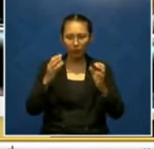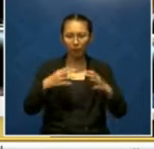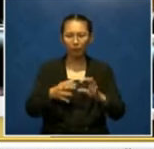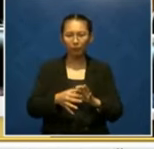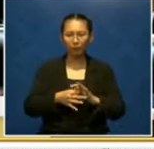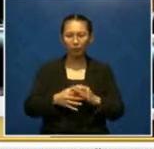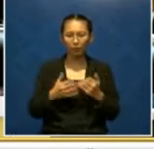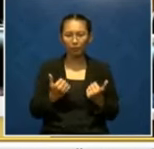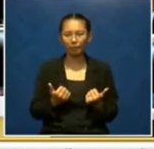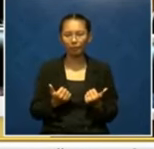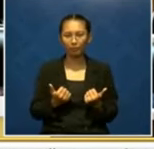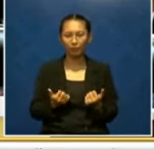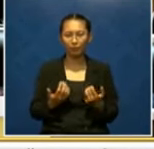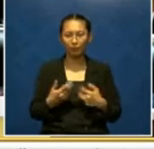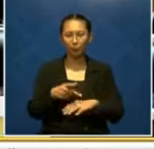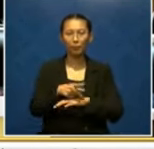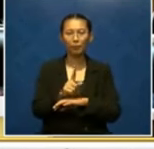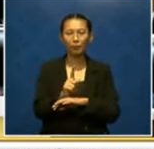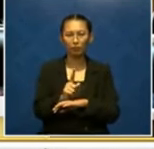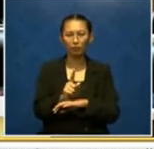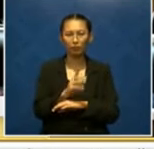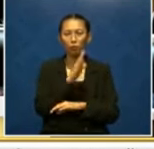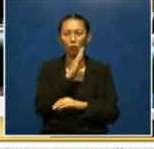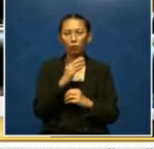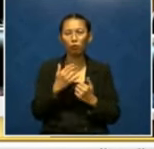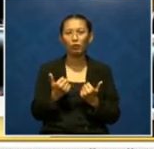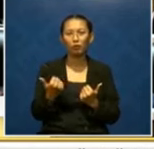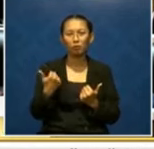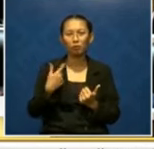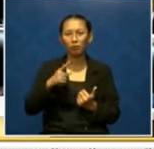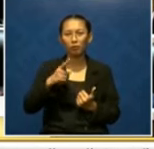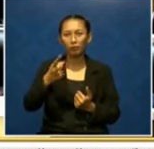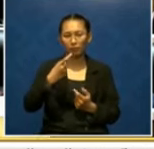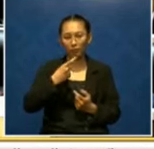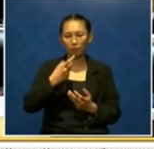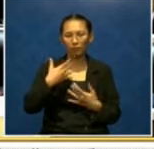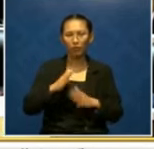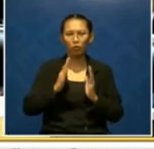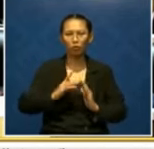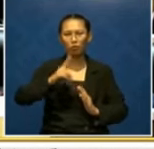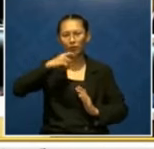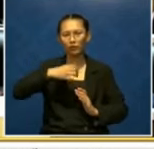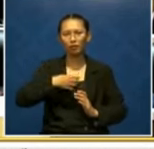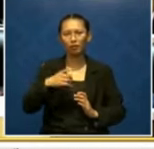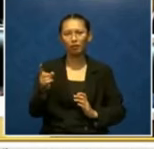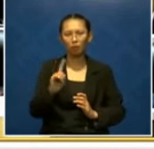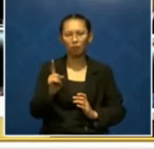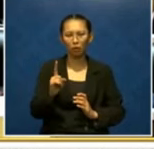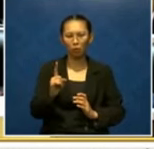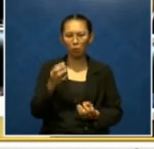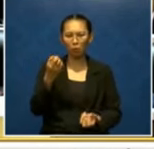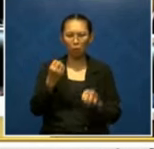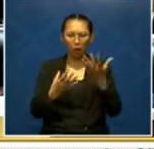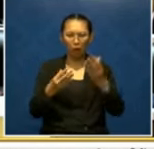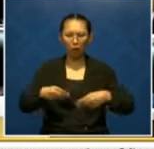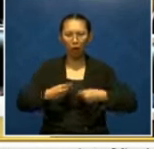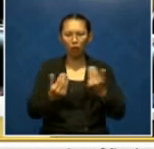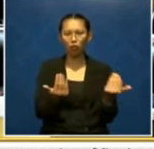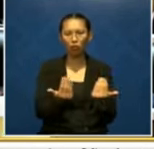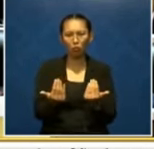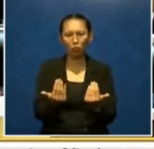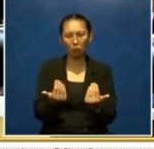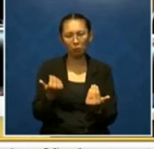จจุบันท่านประธานคะถ้าหากวันนี้ท่านถามพวกเราว่าคนไทยอยากได้พื้นที่ป่าให้ลูกหลานเพิ่มขึ้นหรือไม่ต